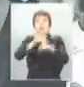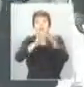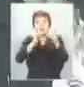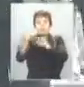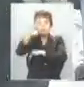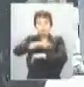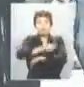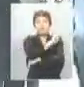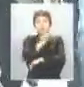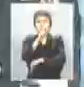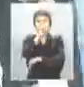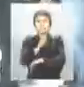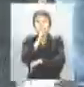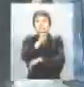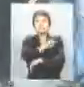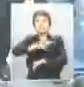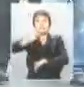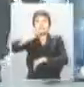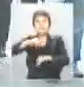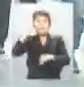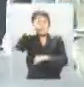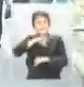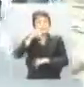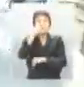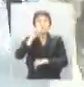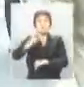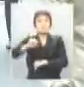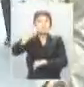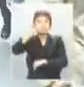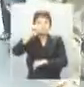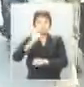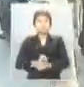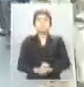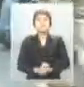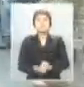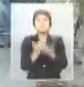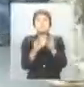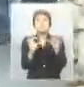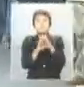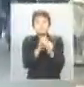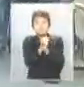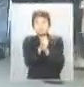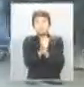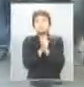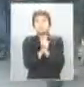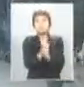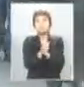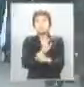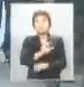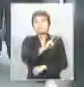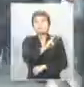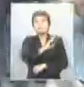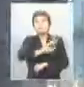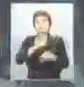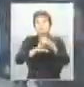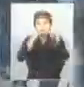าทิตย์ที่8พฤษภาคมเวลา 22:40 นและจากกรอบเวลาการปฏิบัติงานจึงคาดการได้ว่านาย